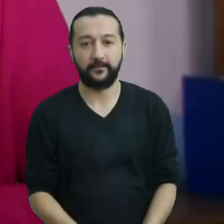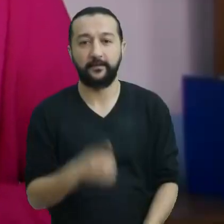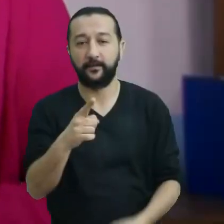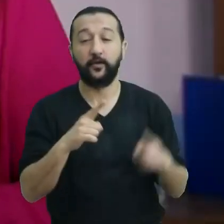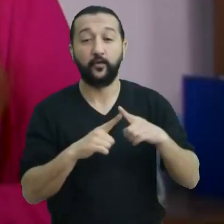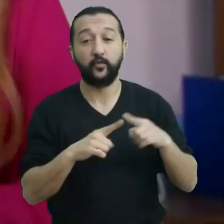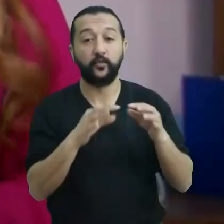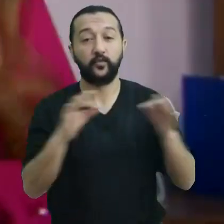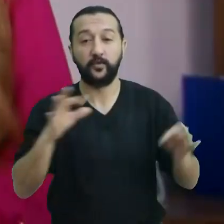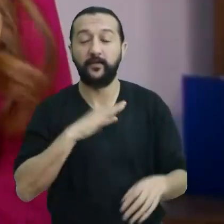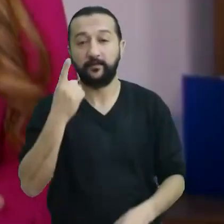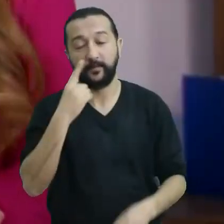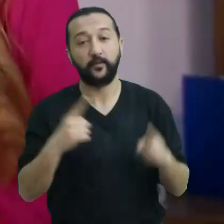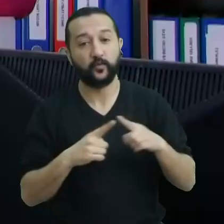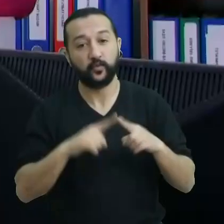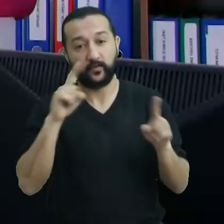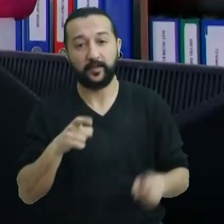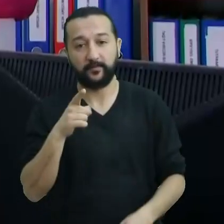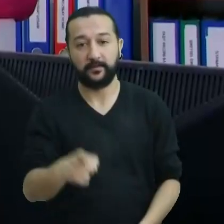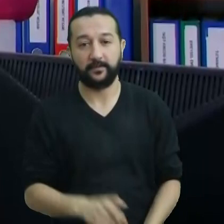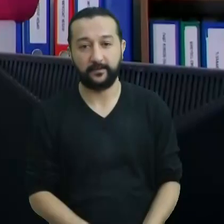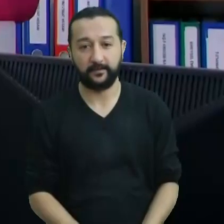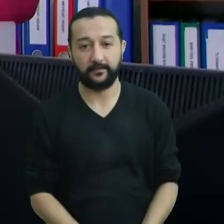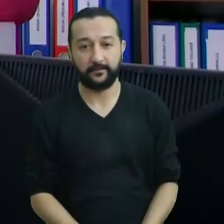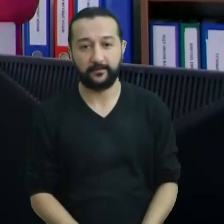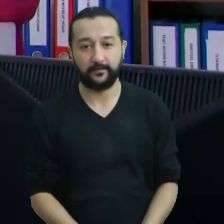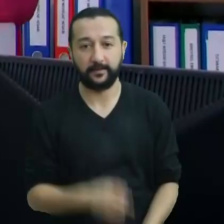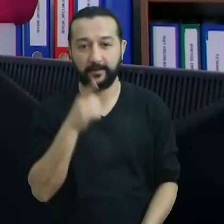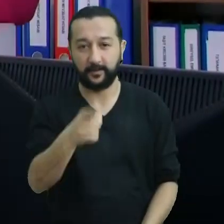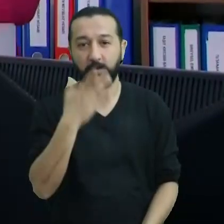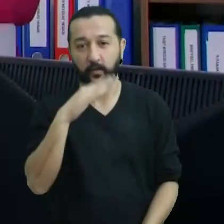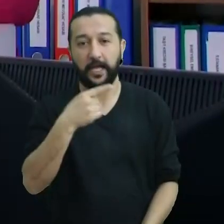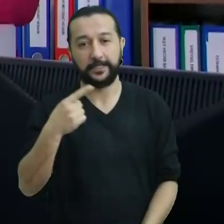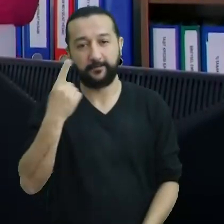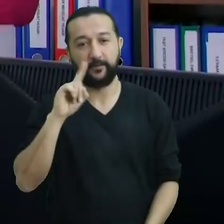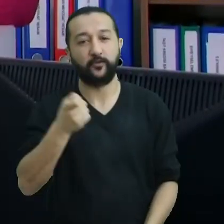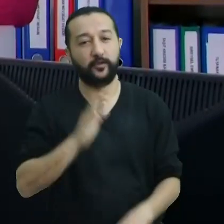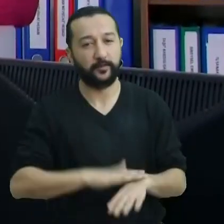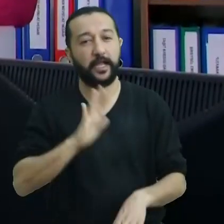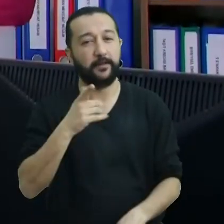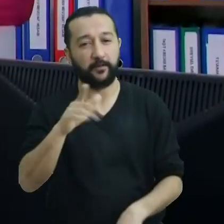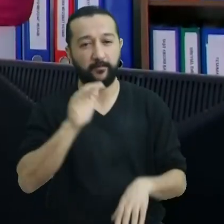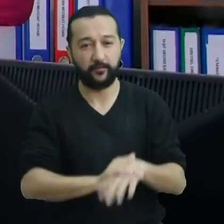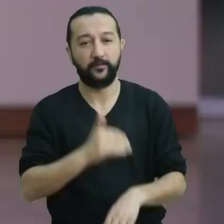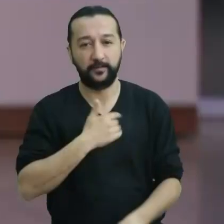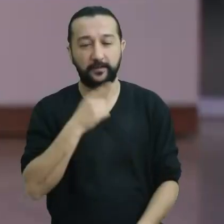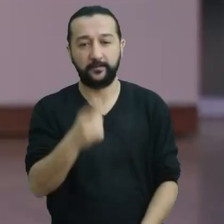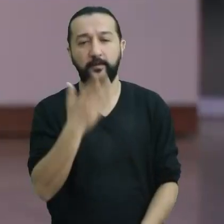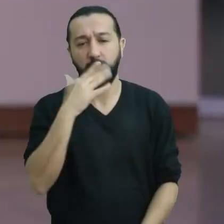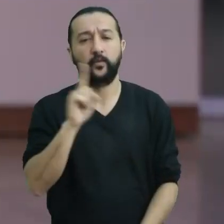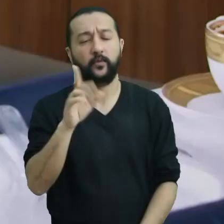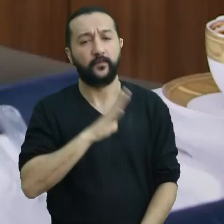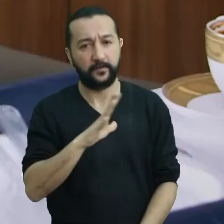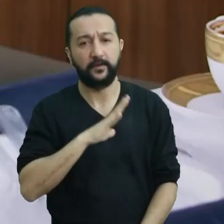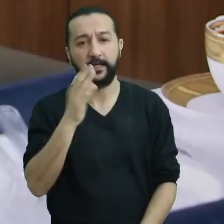Tütsü var mı? Heh, hadi bakalım tütsü var mı? Aha, işte olmayan bir şeyi buldum galiba biricik. Yok